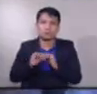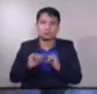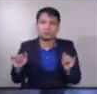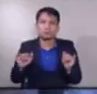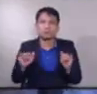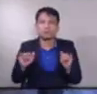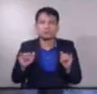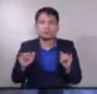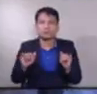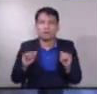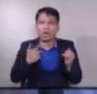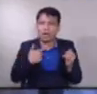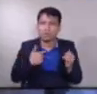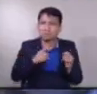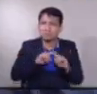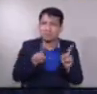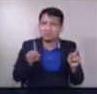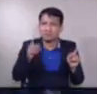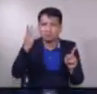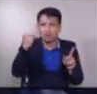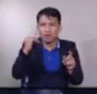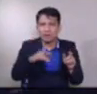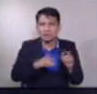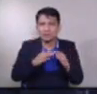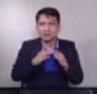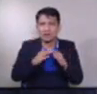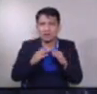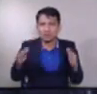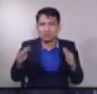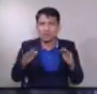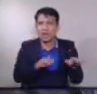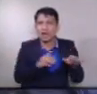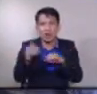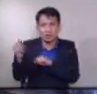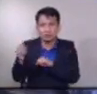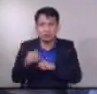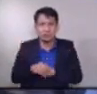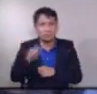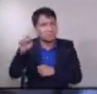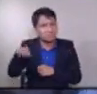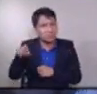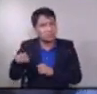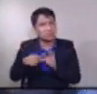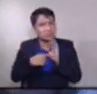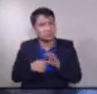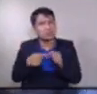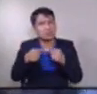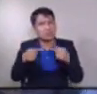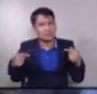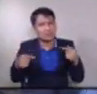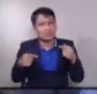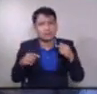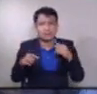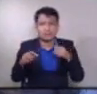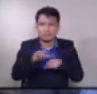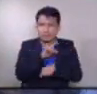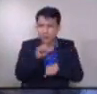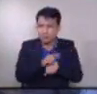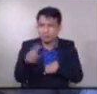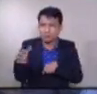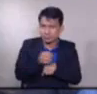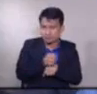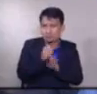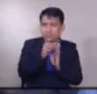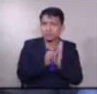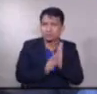labas. So, we need to enforce mo, that. Ano kalang batas the Anti-Land Syndicate, Anti-Land Grabbing